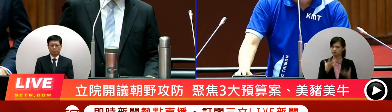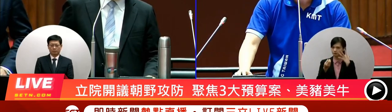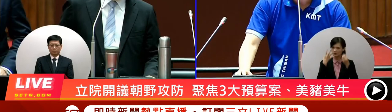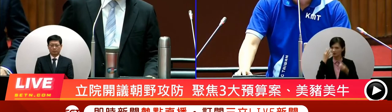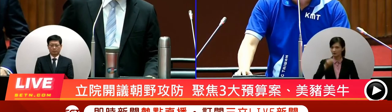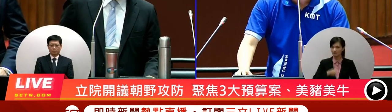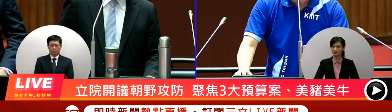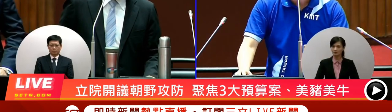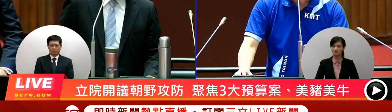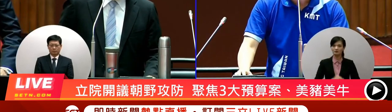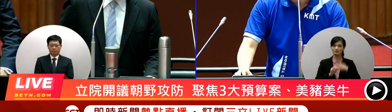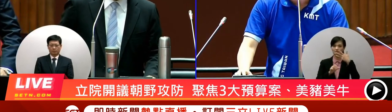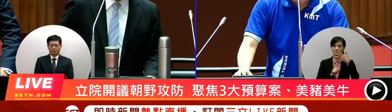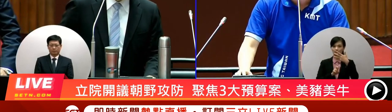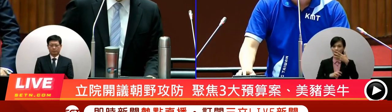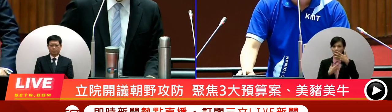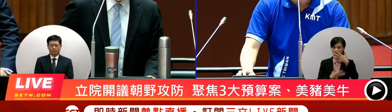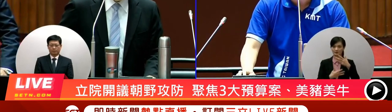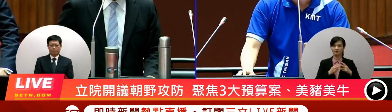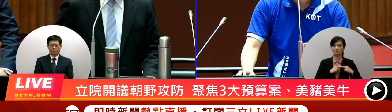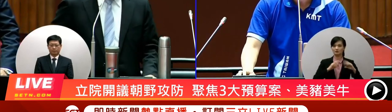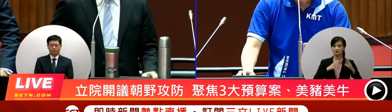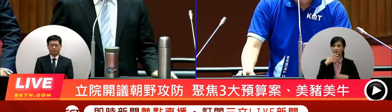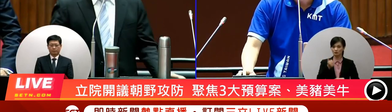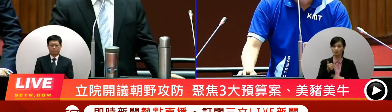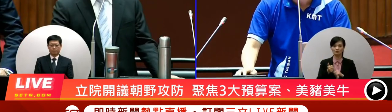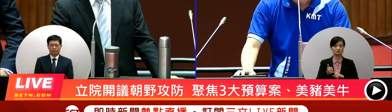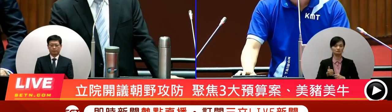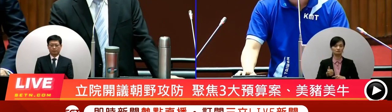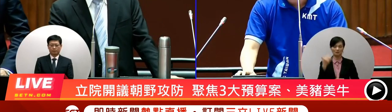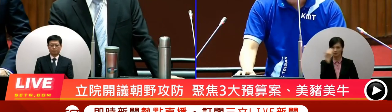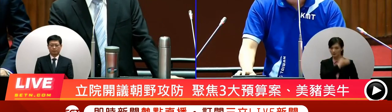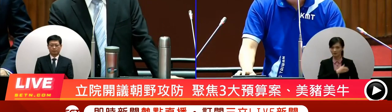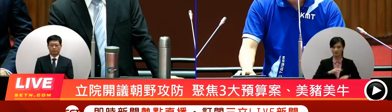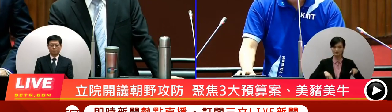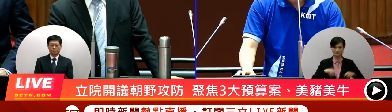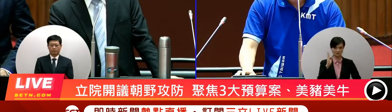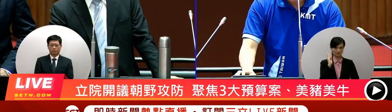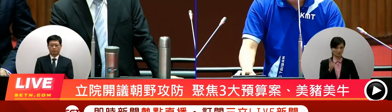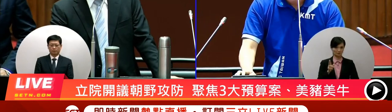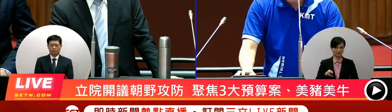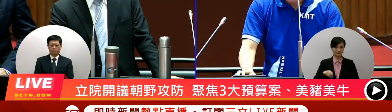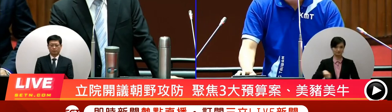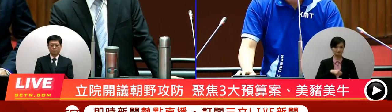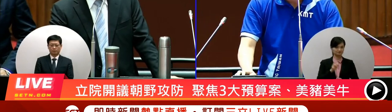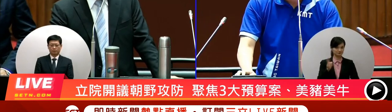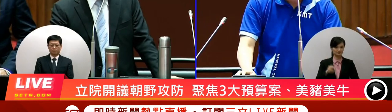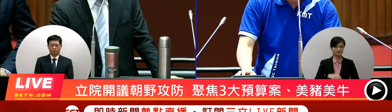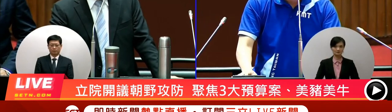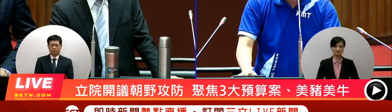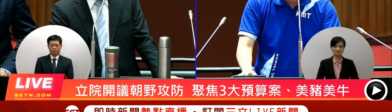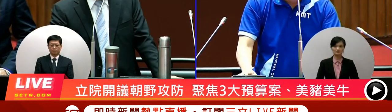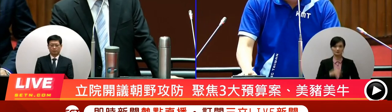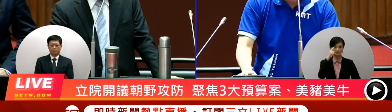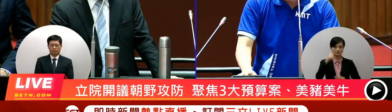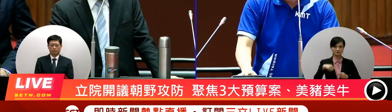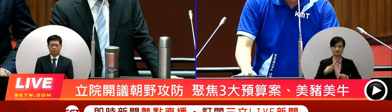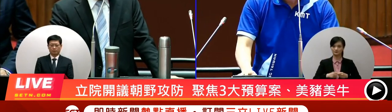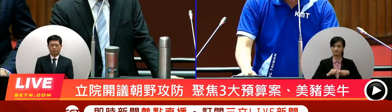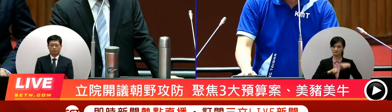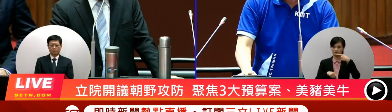8月28号，蔡总统用行政命令，突然突袭式的，说明年元月一号就要进